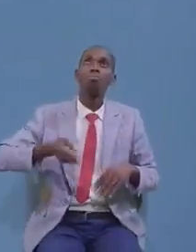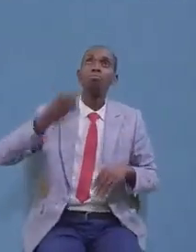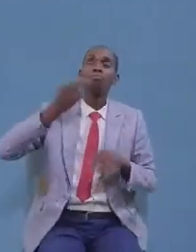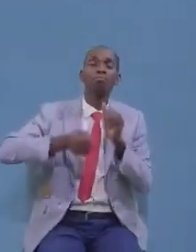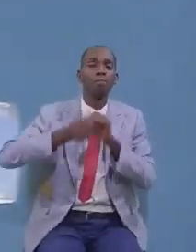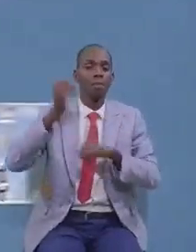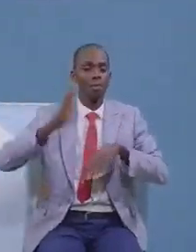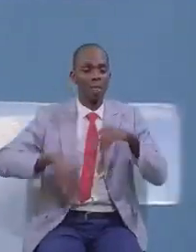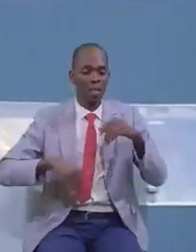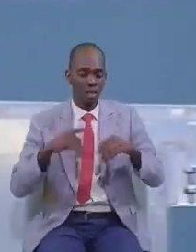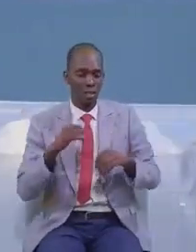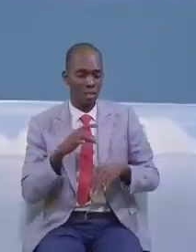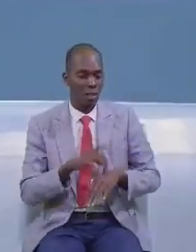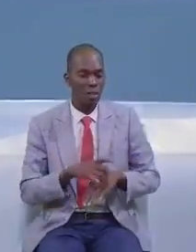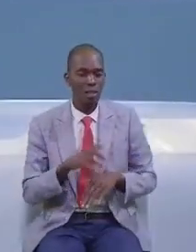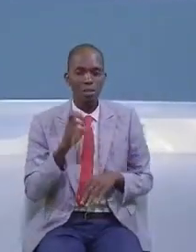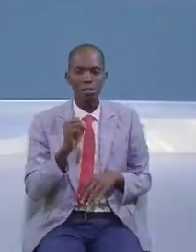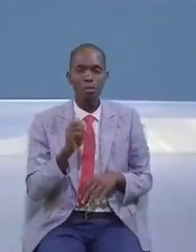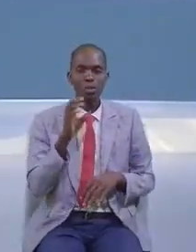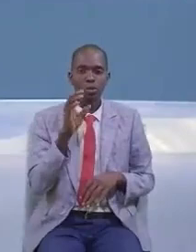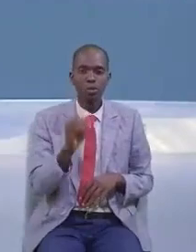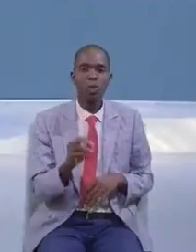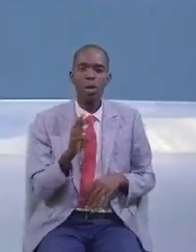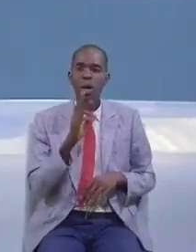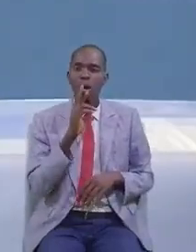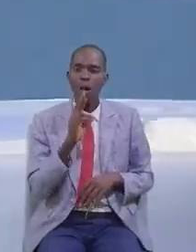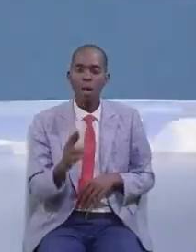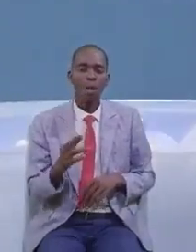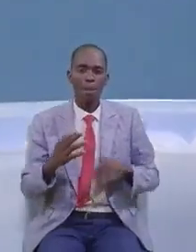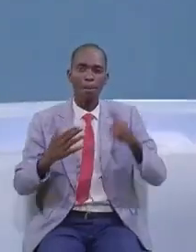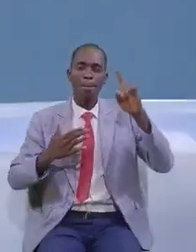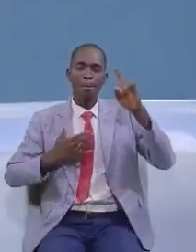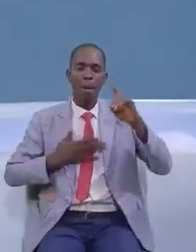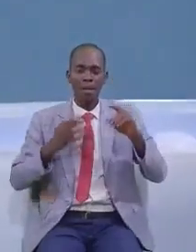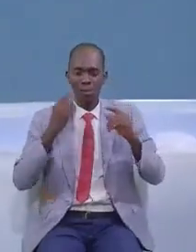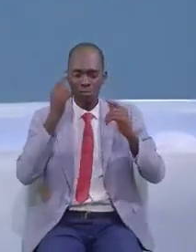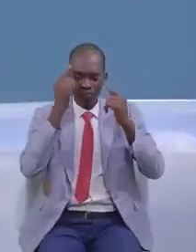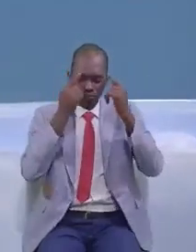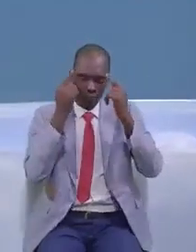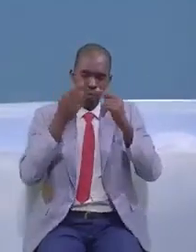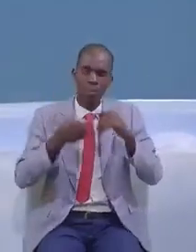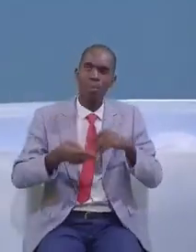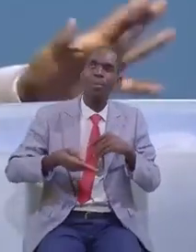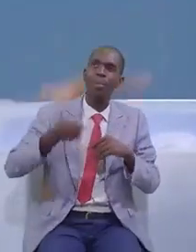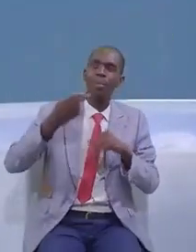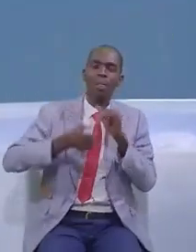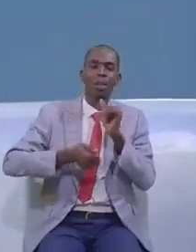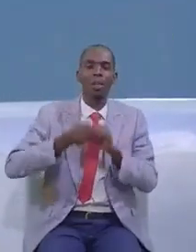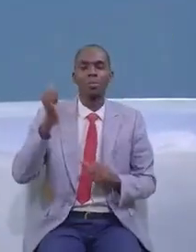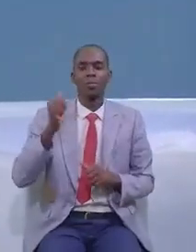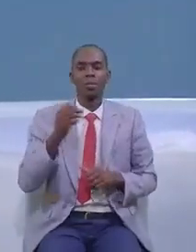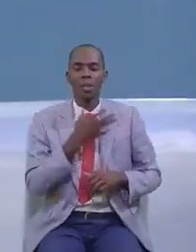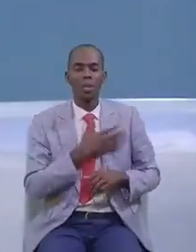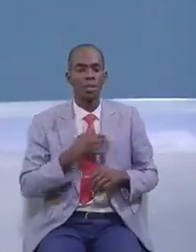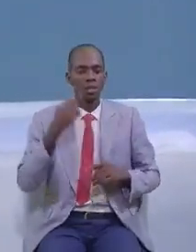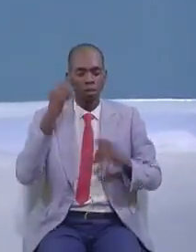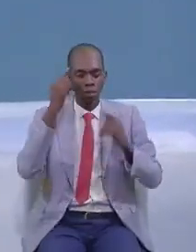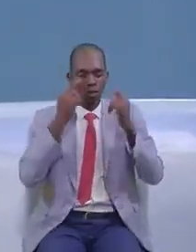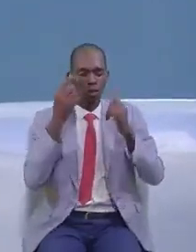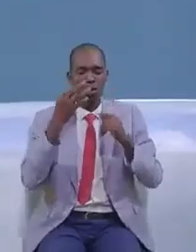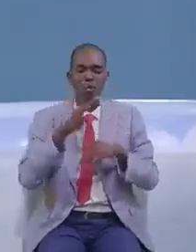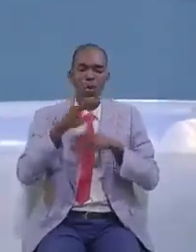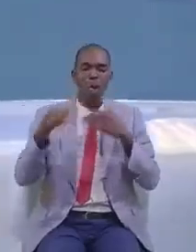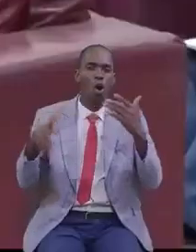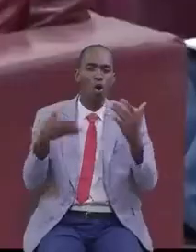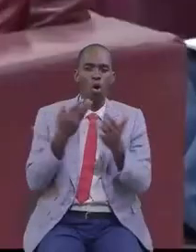కంటే ఆకాశం ఎంత ఉన్నతముగా ఉన్నదో. So are my thoughts higher than నా ఆలోచనలు అంత ఉన్నతంగా ఉన్నాయి. Of all men on